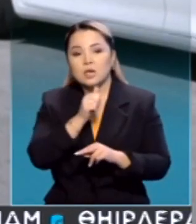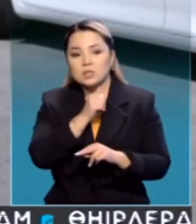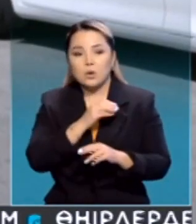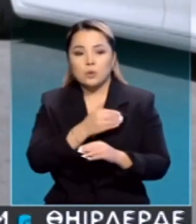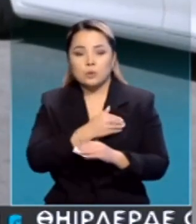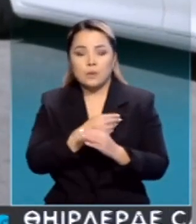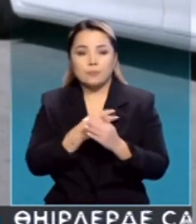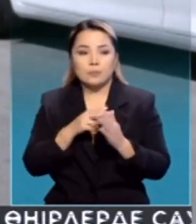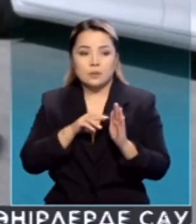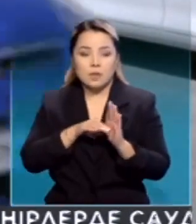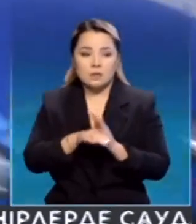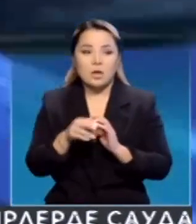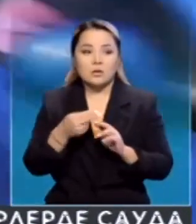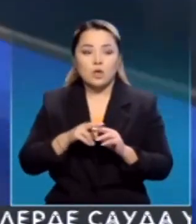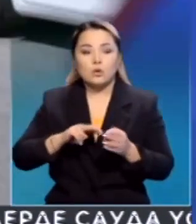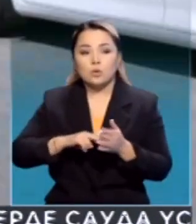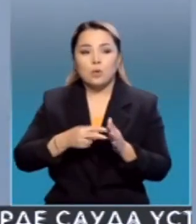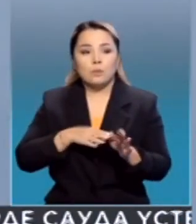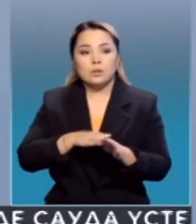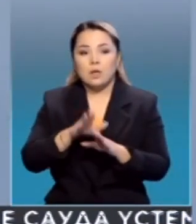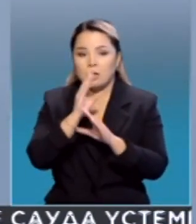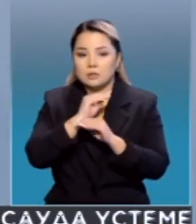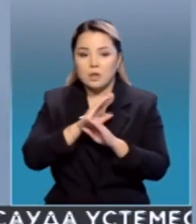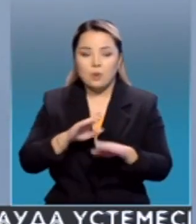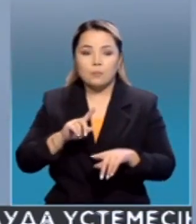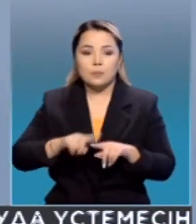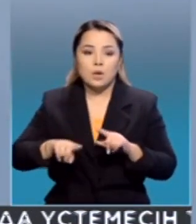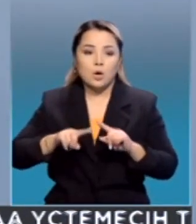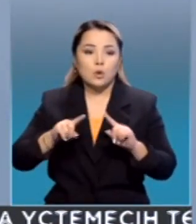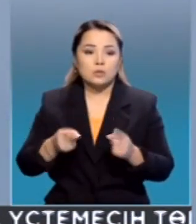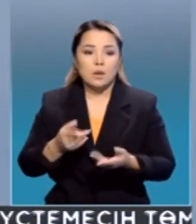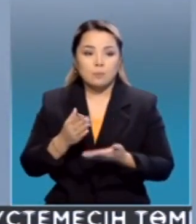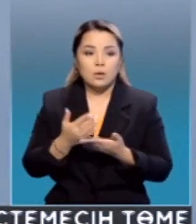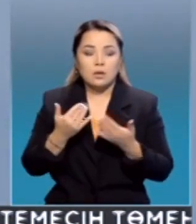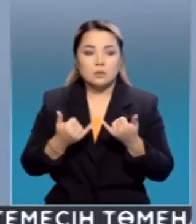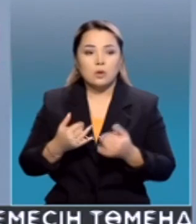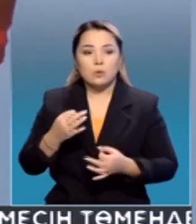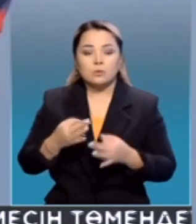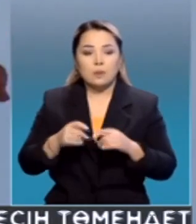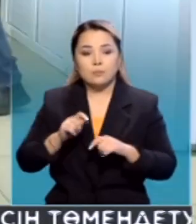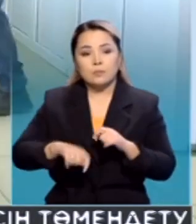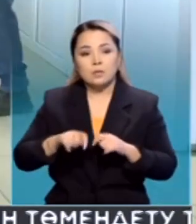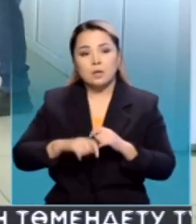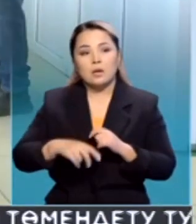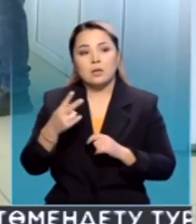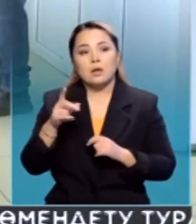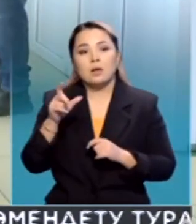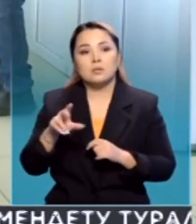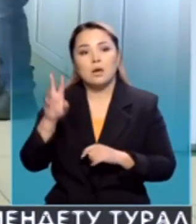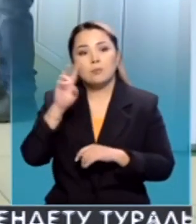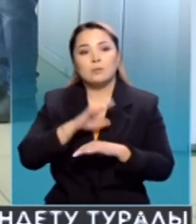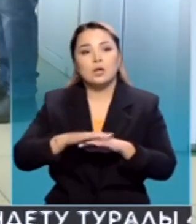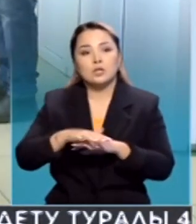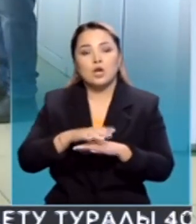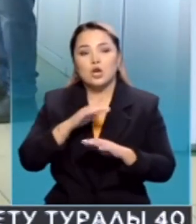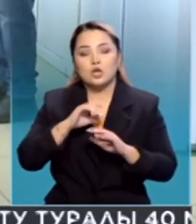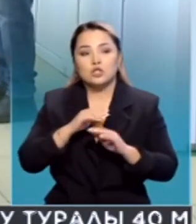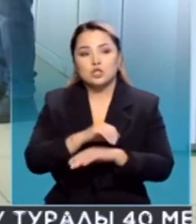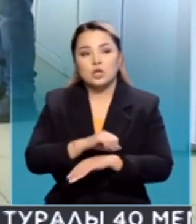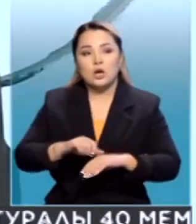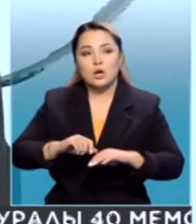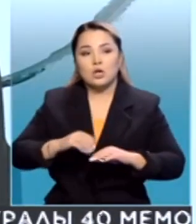болған. Алайда олардың жоспары жүзеге аспай қолға түсті. Істі қараған сот екі азаматты мемлекеттік шекара